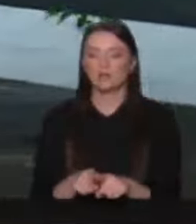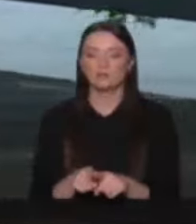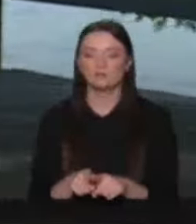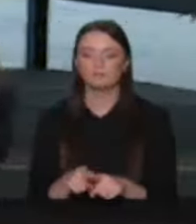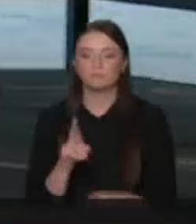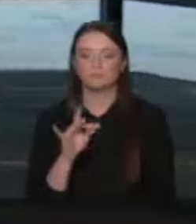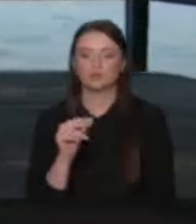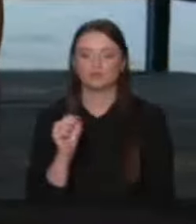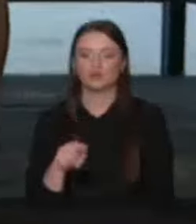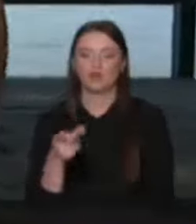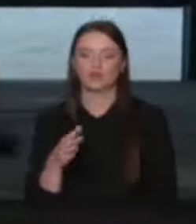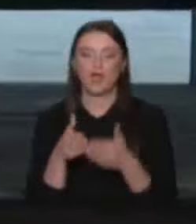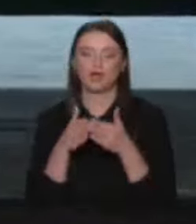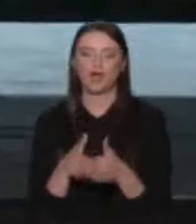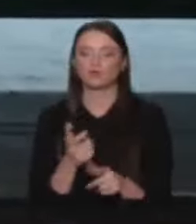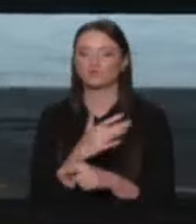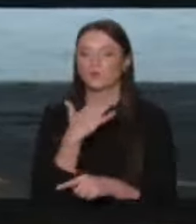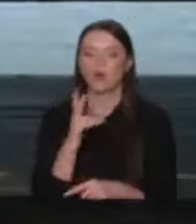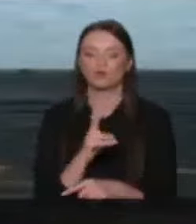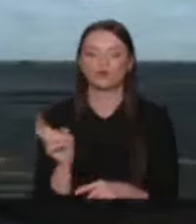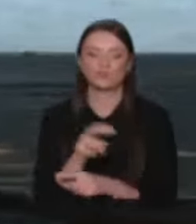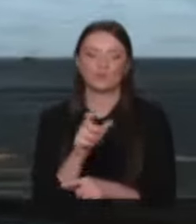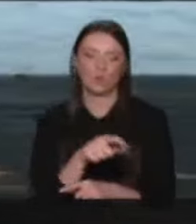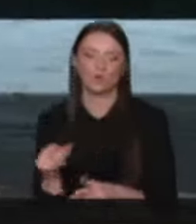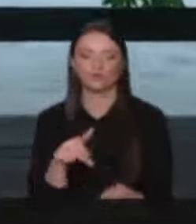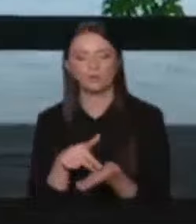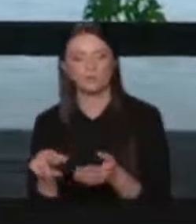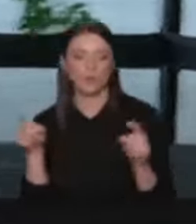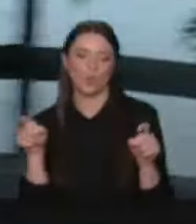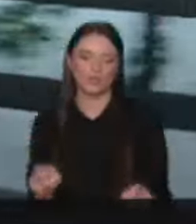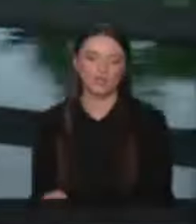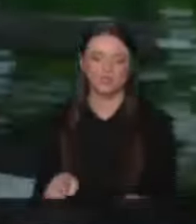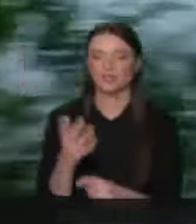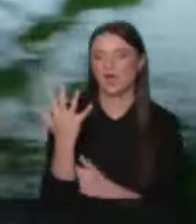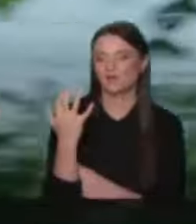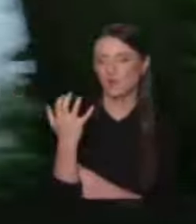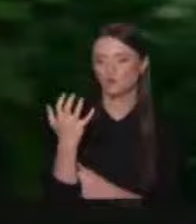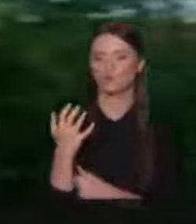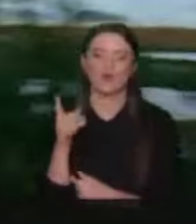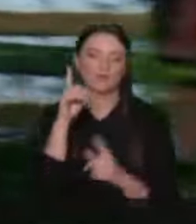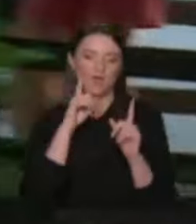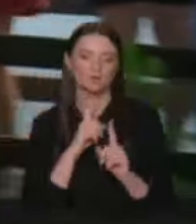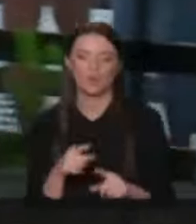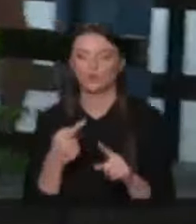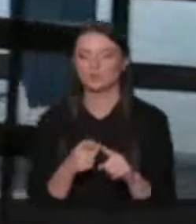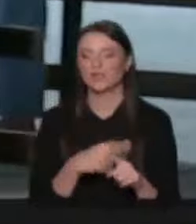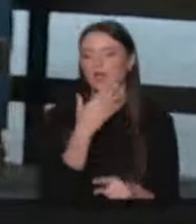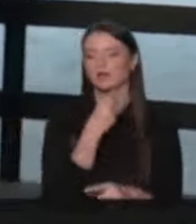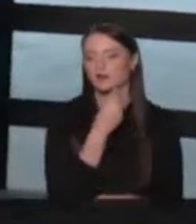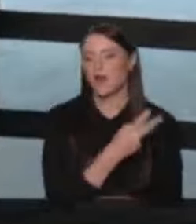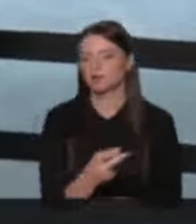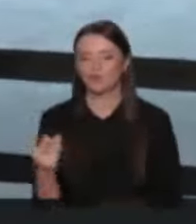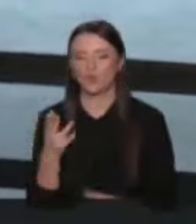причалом для катерів. Дуже багато хто з відвідувачів підходить, сідає, фотографується, насолоджується тією красою, яка